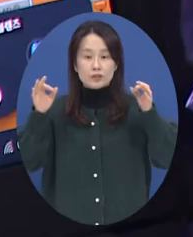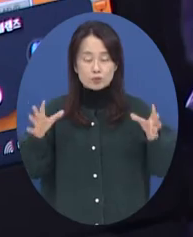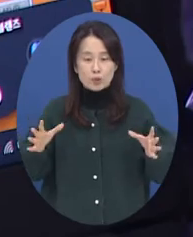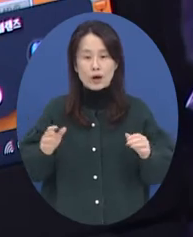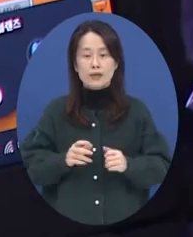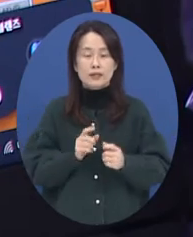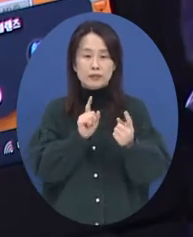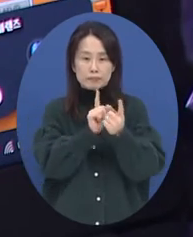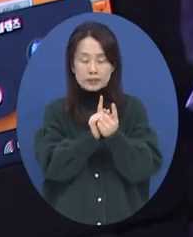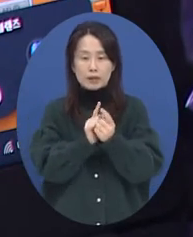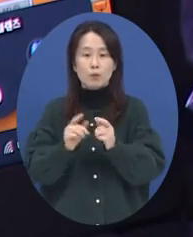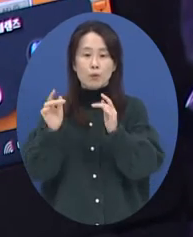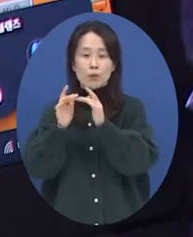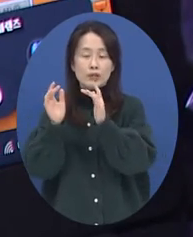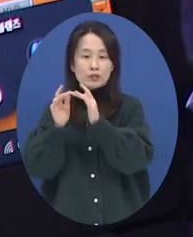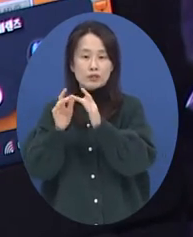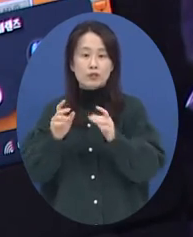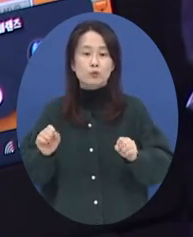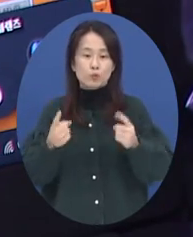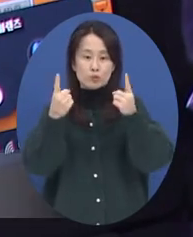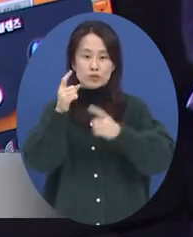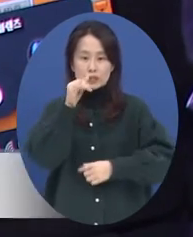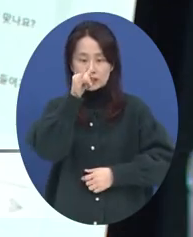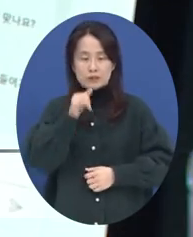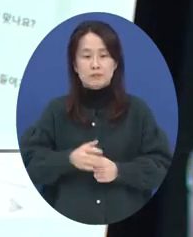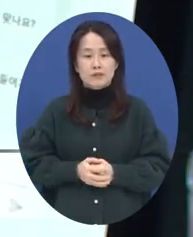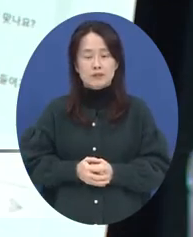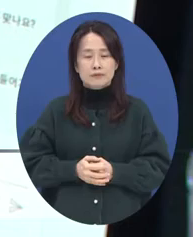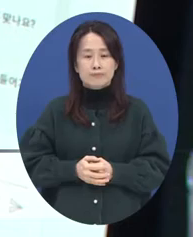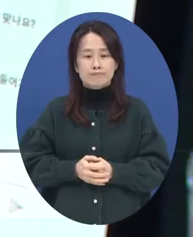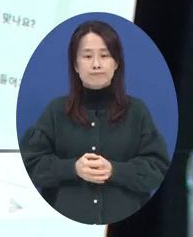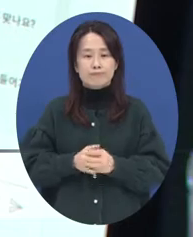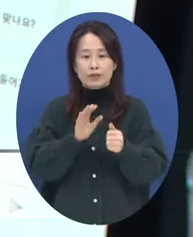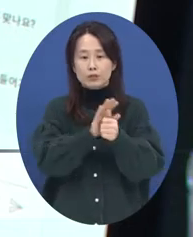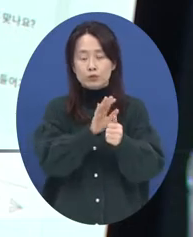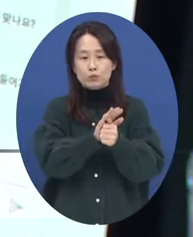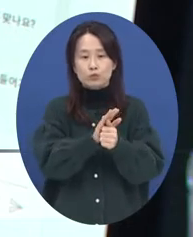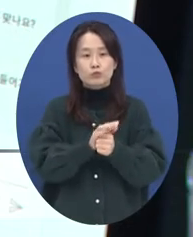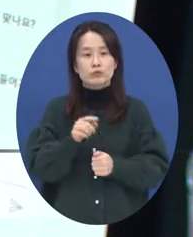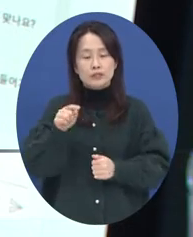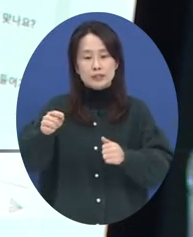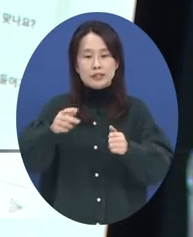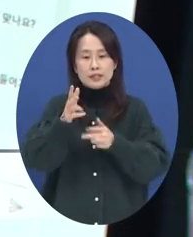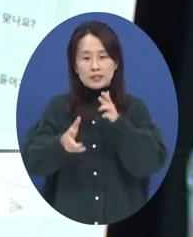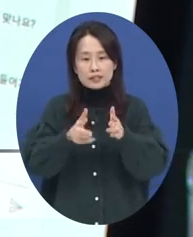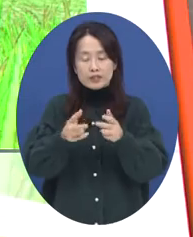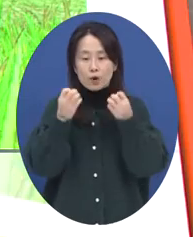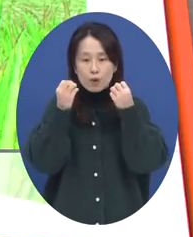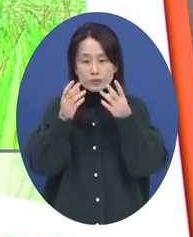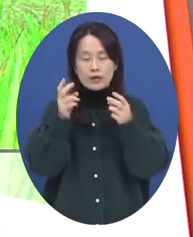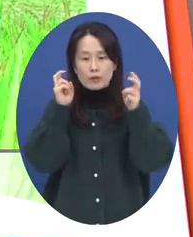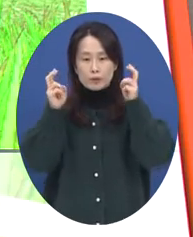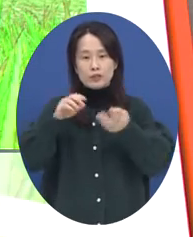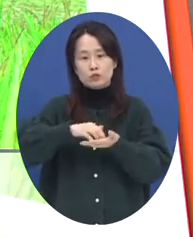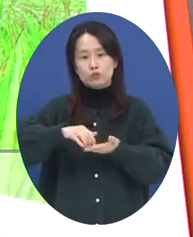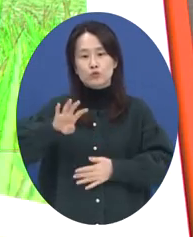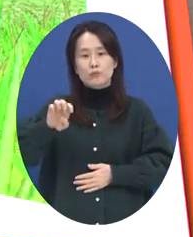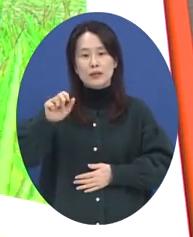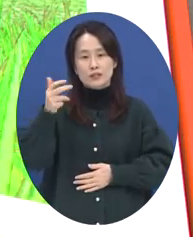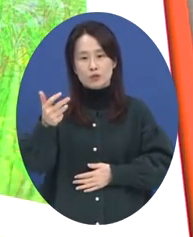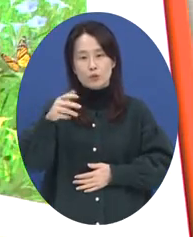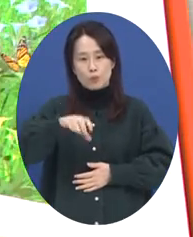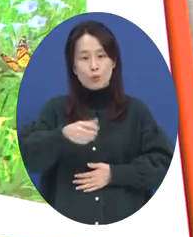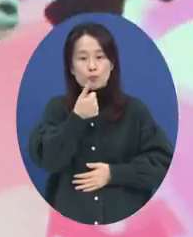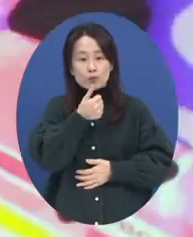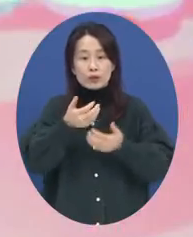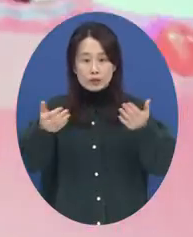이틀간 온오프라인으로 진행된 이번 쇼케이스에선 경기도가 올해 지원한 메타버스와 확장현실 산업 3사 기업들